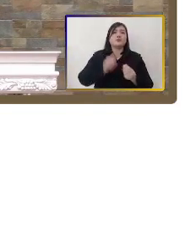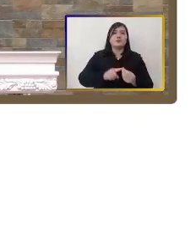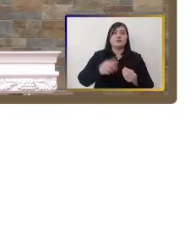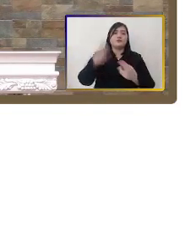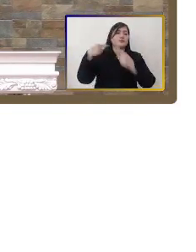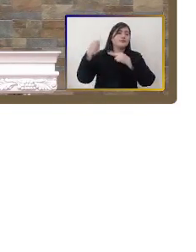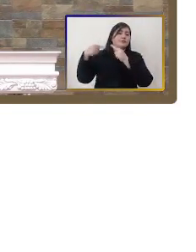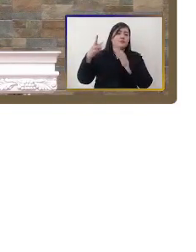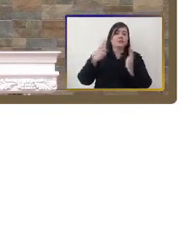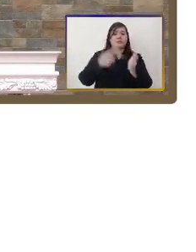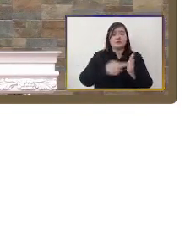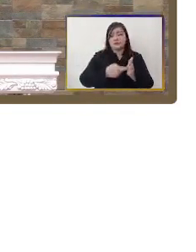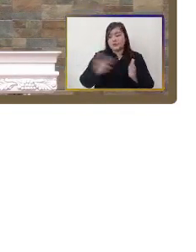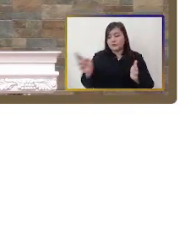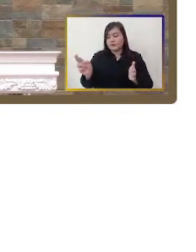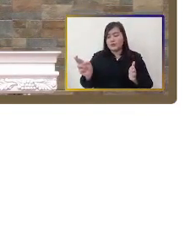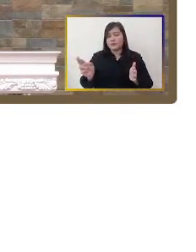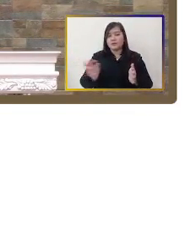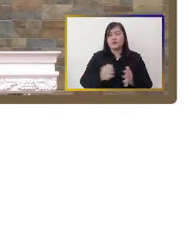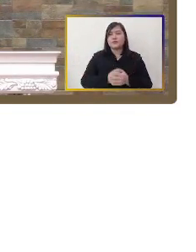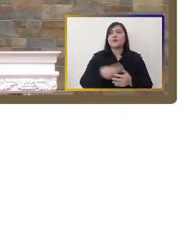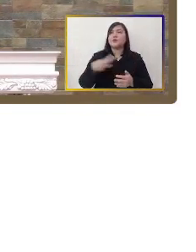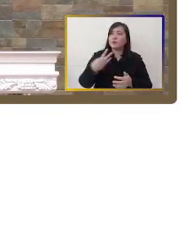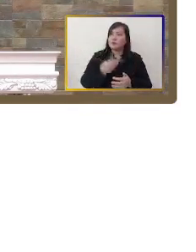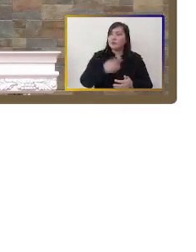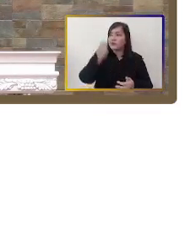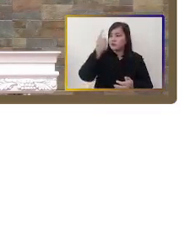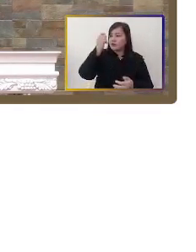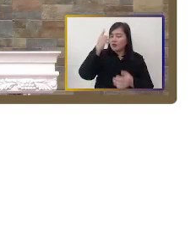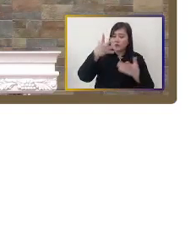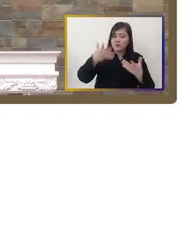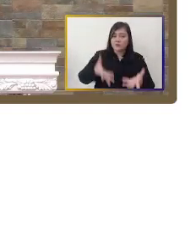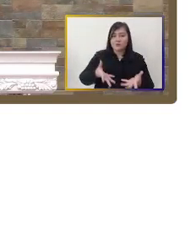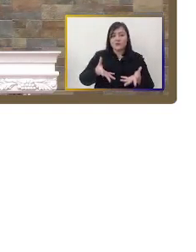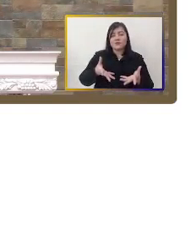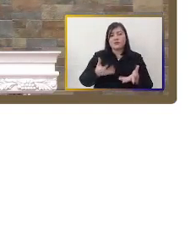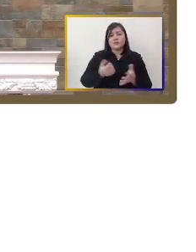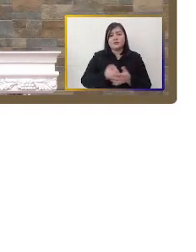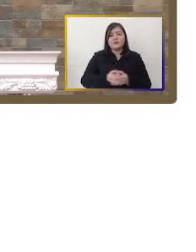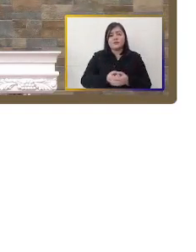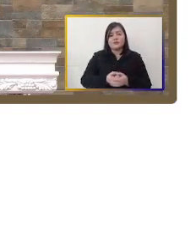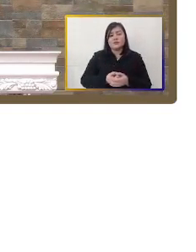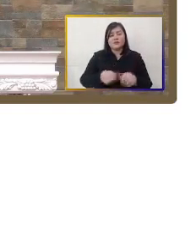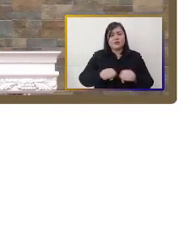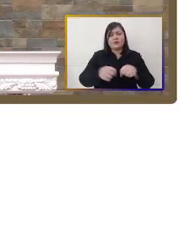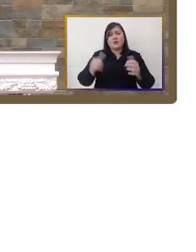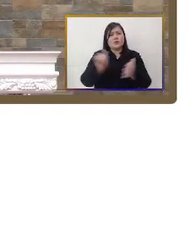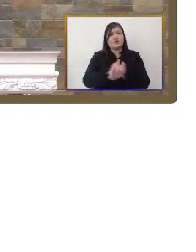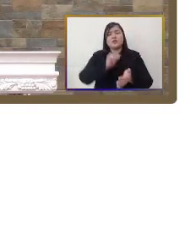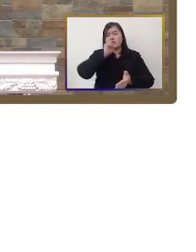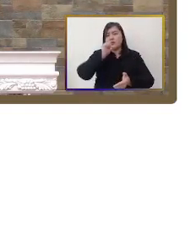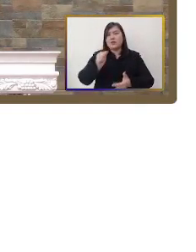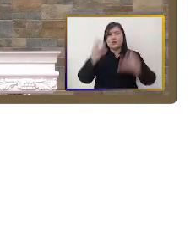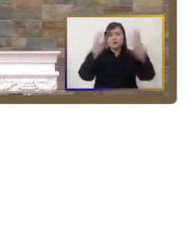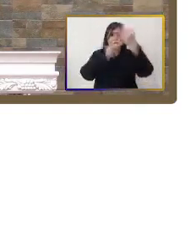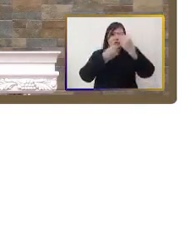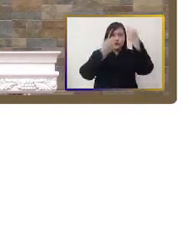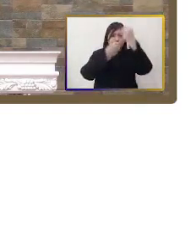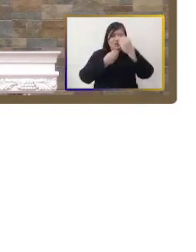concerned, maliwanag na kagad na makikita natin dito para hindi na tayo makonfuse dun sa mga maliliit. Dito na tayo sa ugat